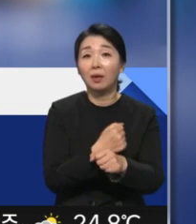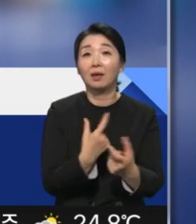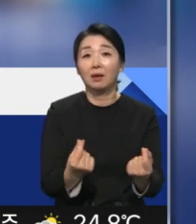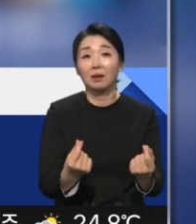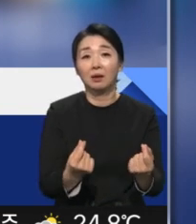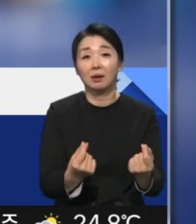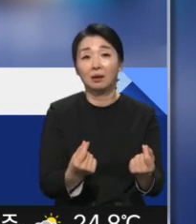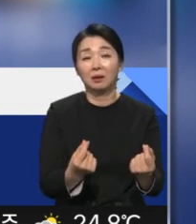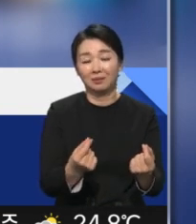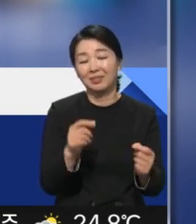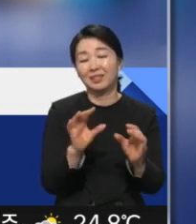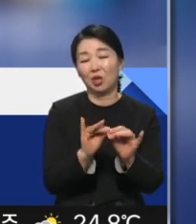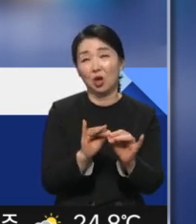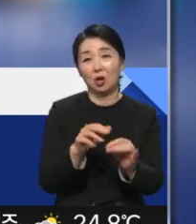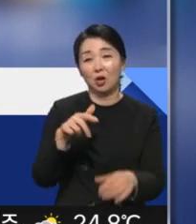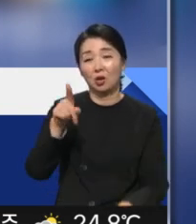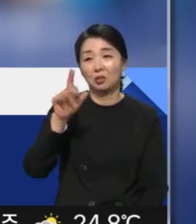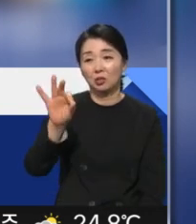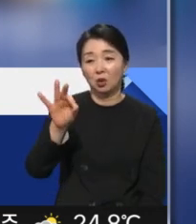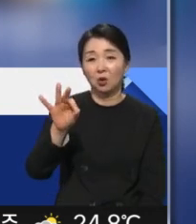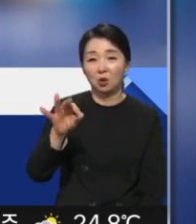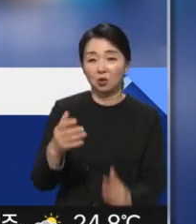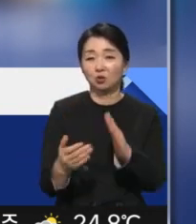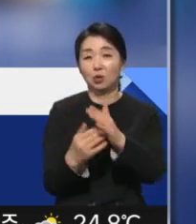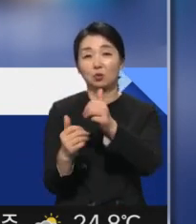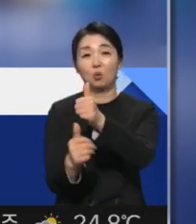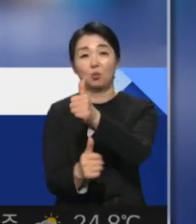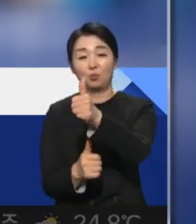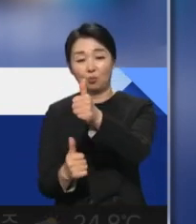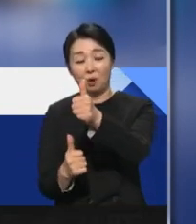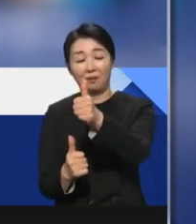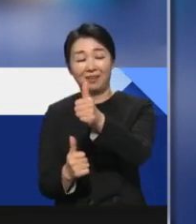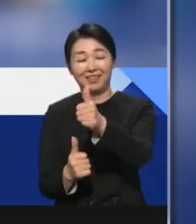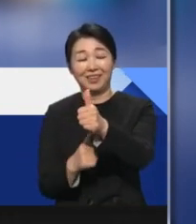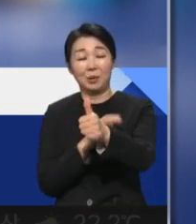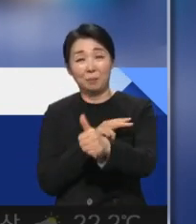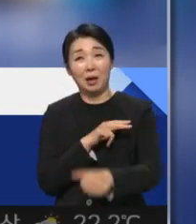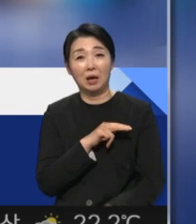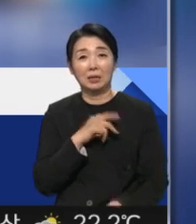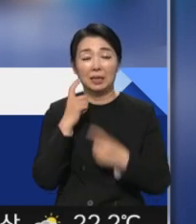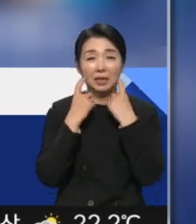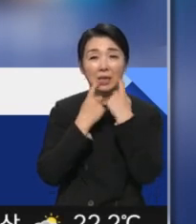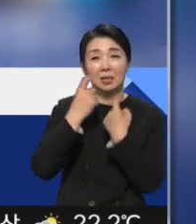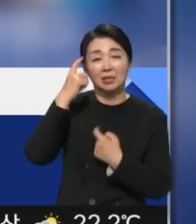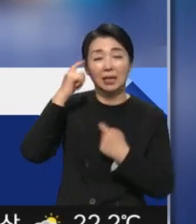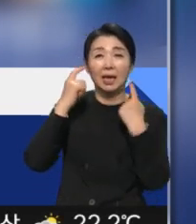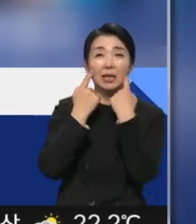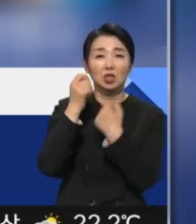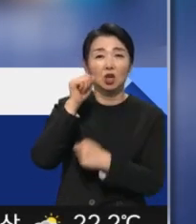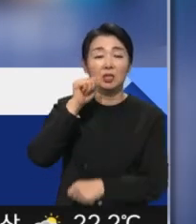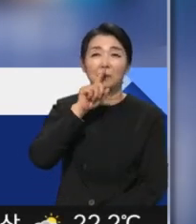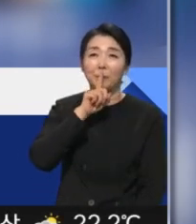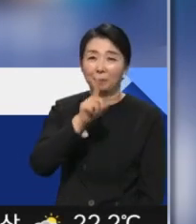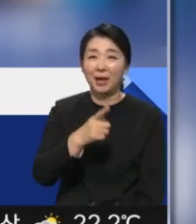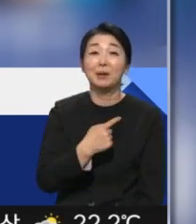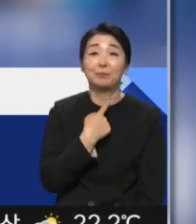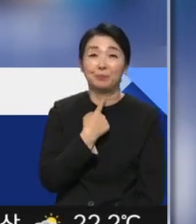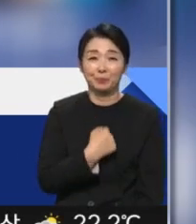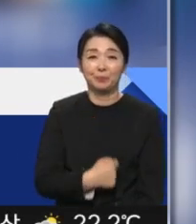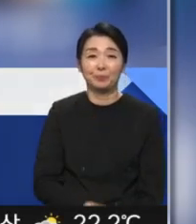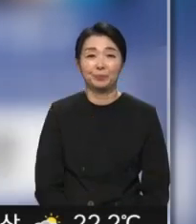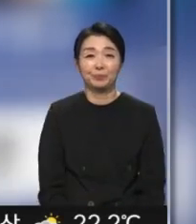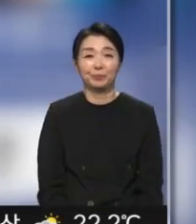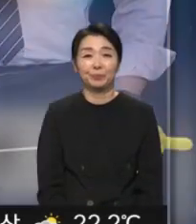그리고 이제 정청래 최고가 그것은 저의 개인적인 의견이었고 개인적인 주장이었다 이런 얘기도 좀